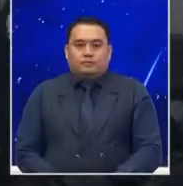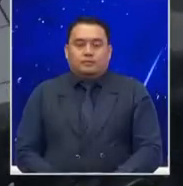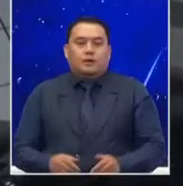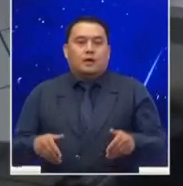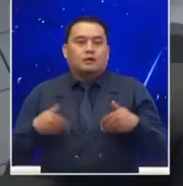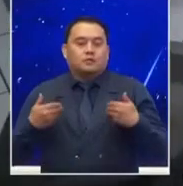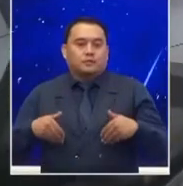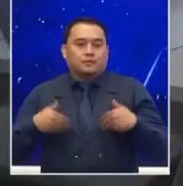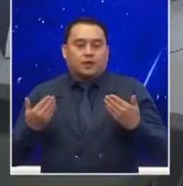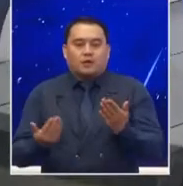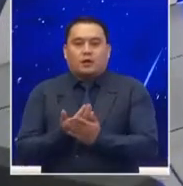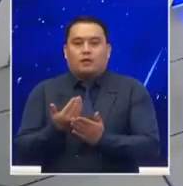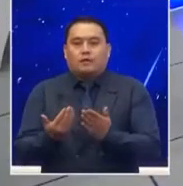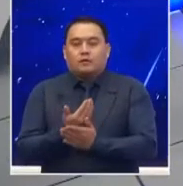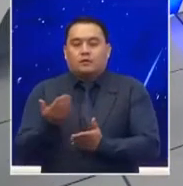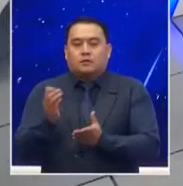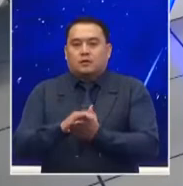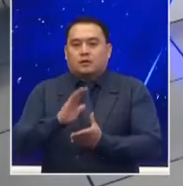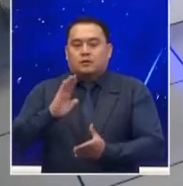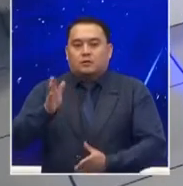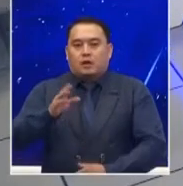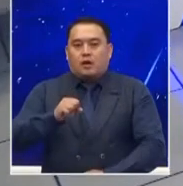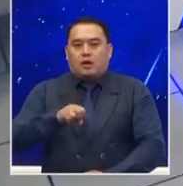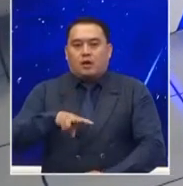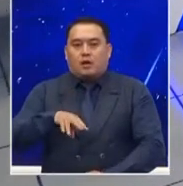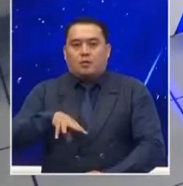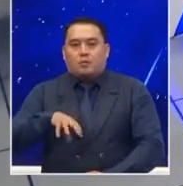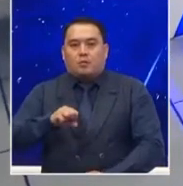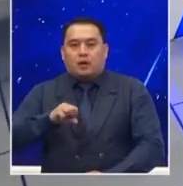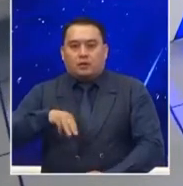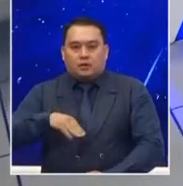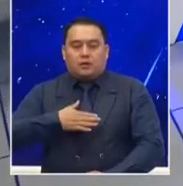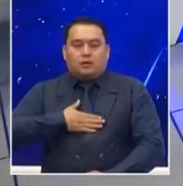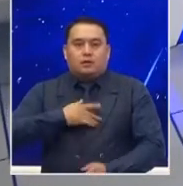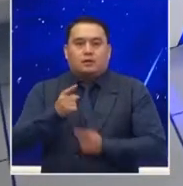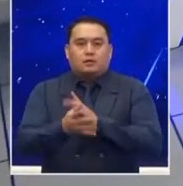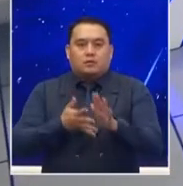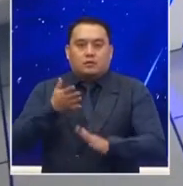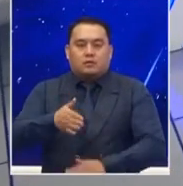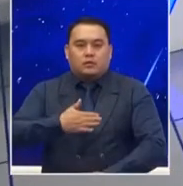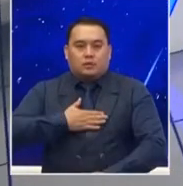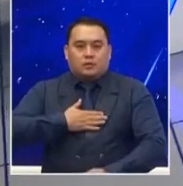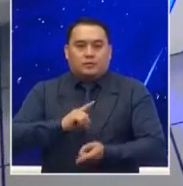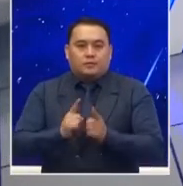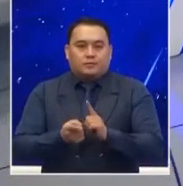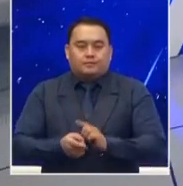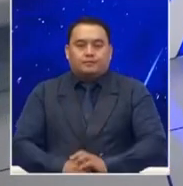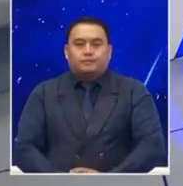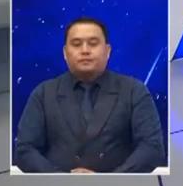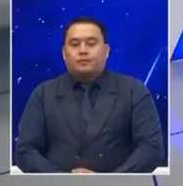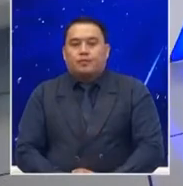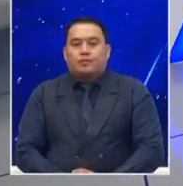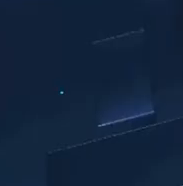Ассаламу алейкум, қадірменді көрермен, тікелей эфирде қорытынды жаңалықтар. Студияда Алмат Хамид, сурда одырмада Марат Жақсылық. Бүгін көретіндеріміз.